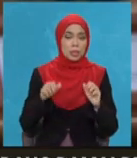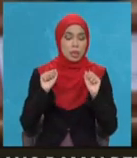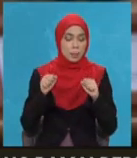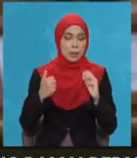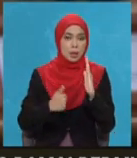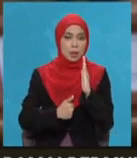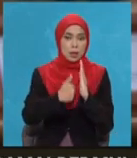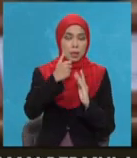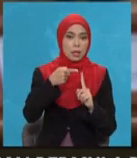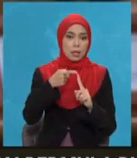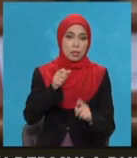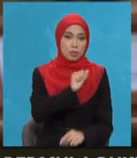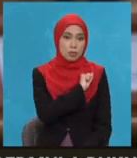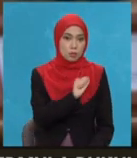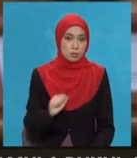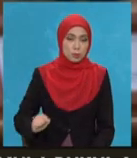Maha Mulia